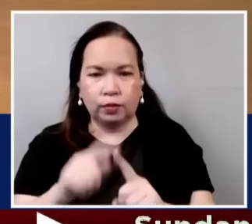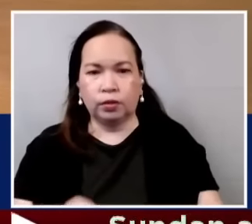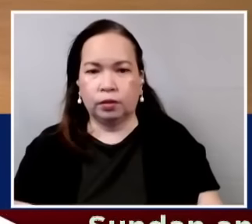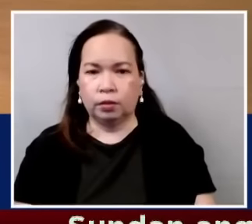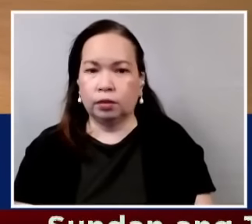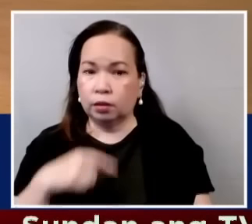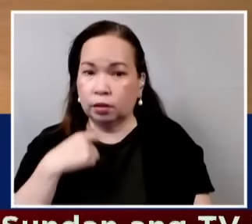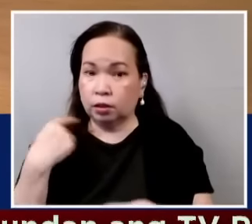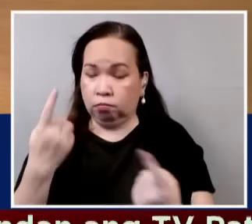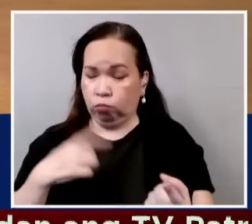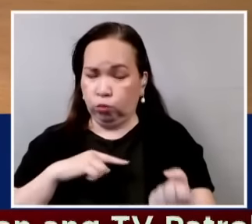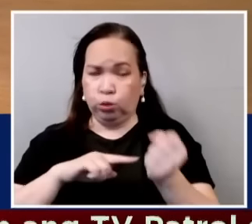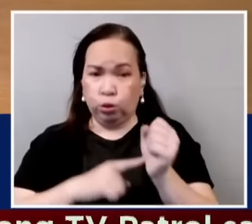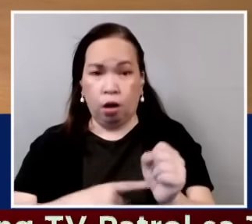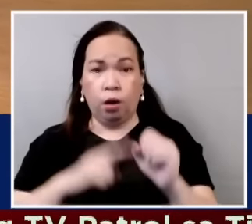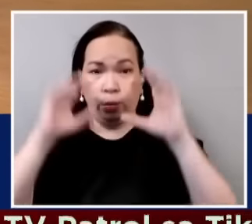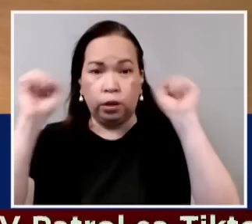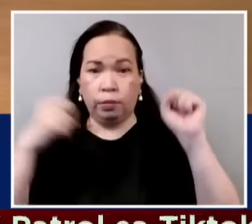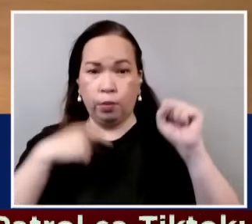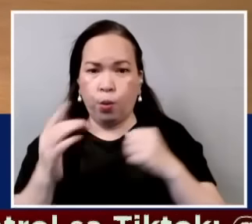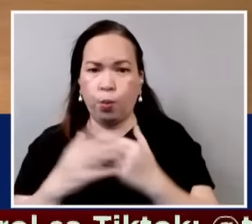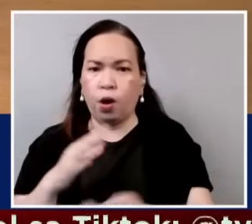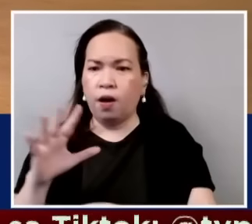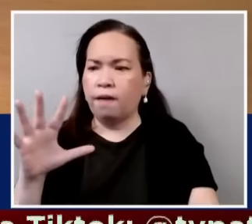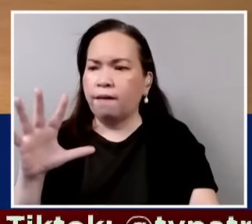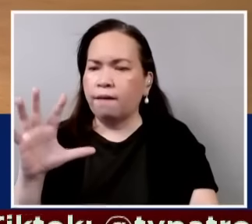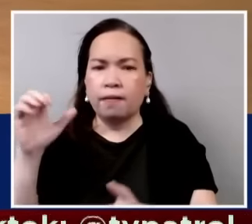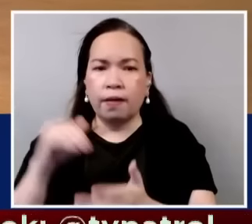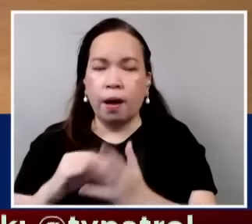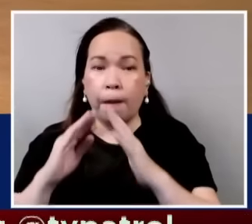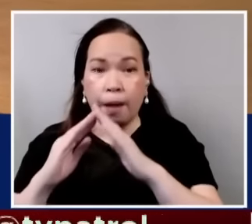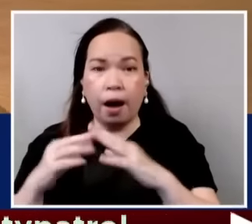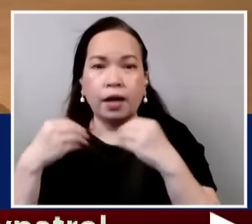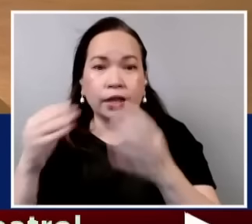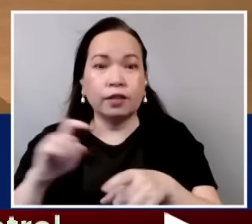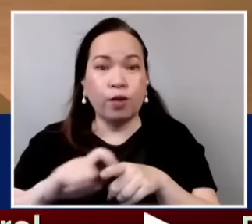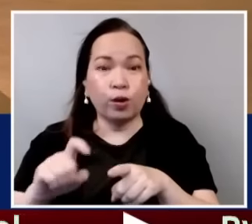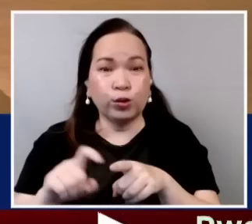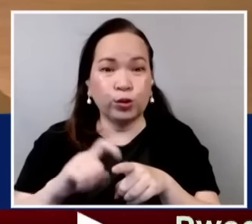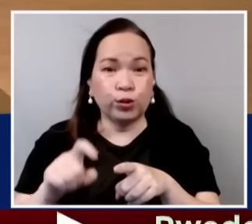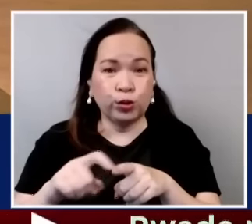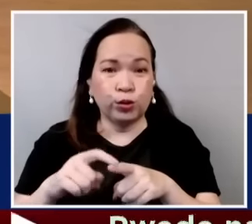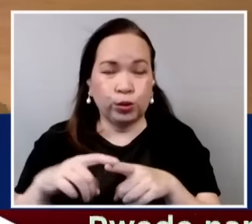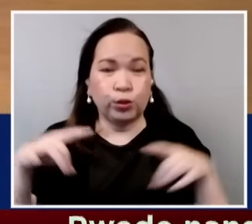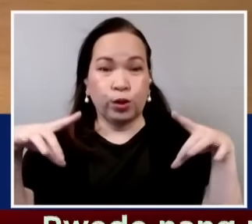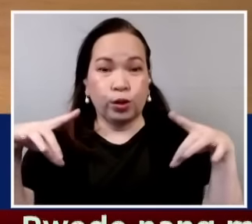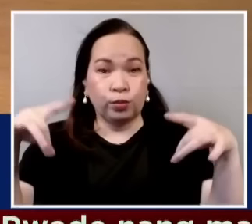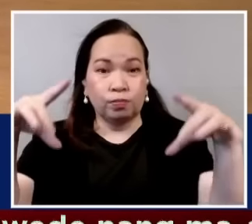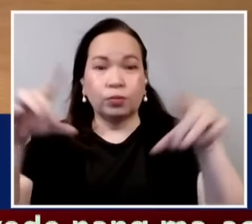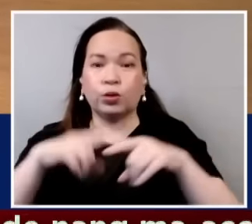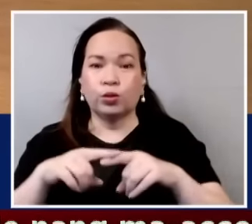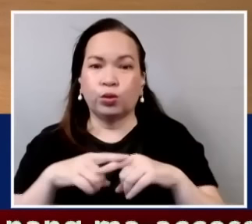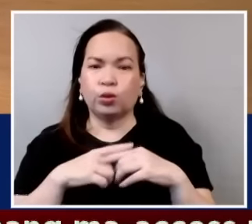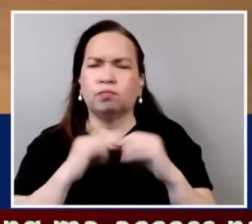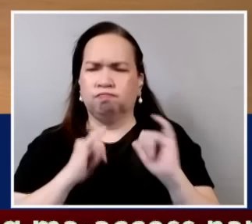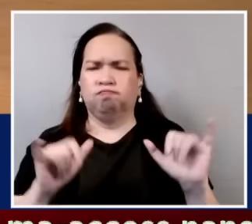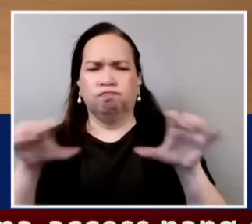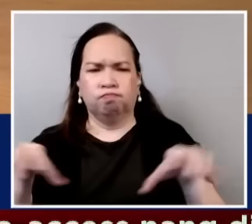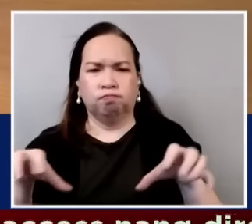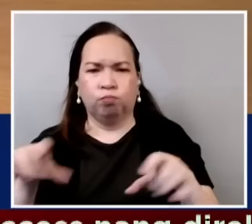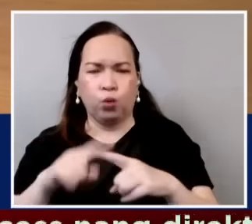Since my assumption into office, almost 500,000 homes have been given access to electricity. We will spare no effort to achieve